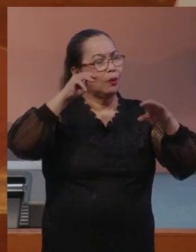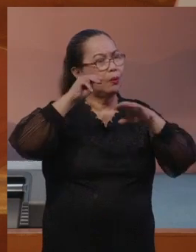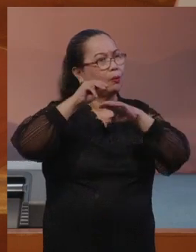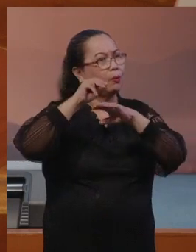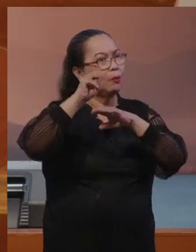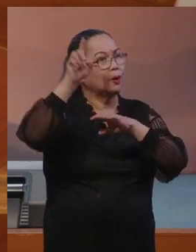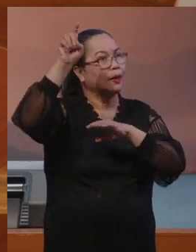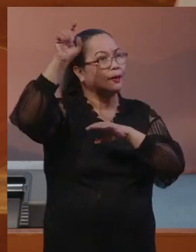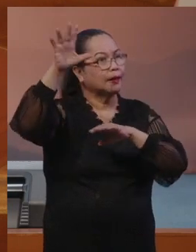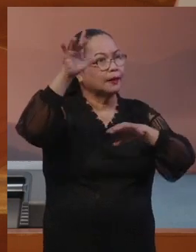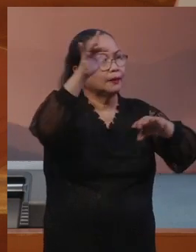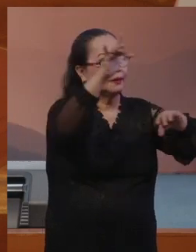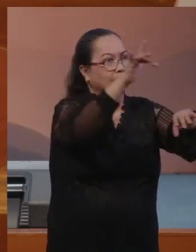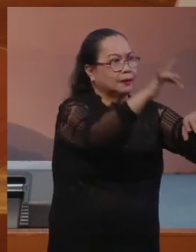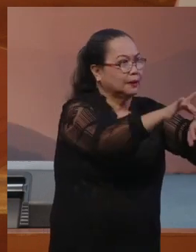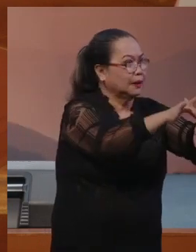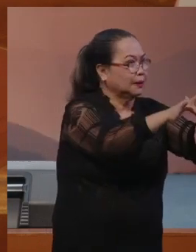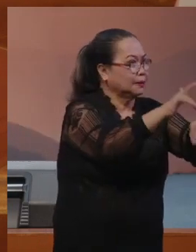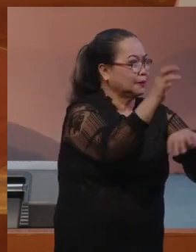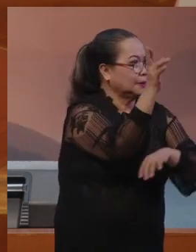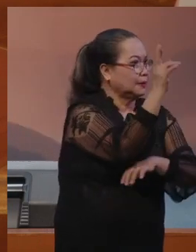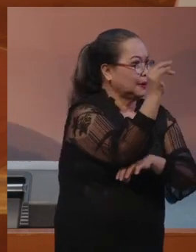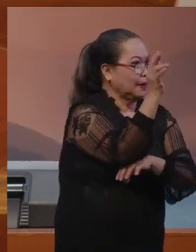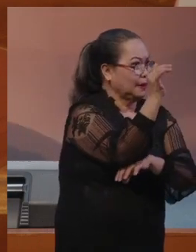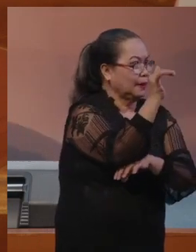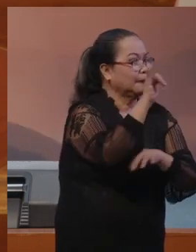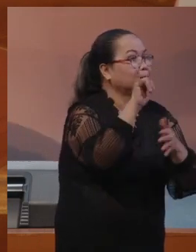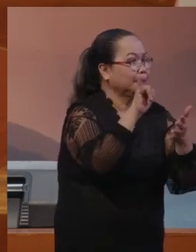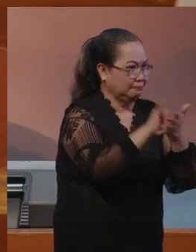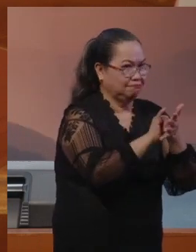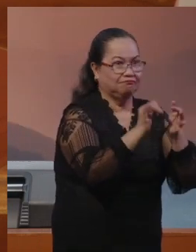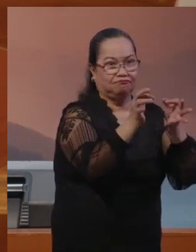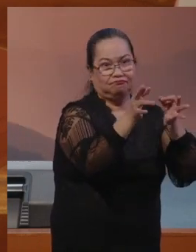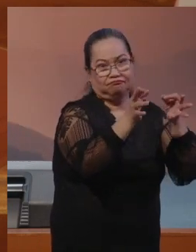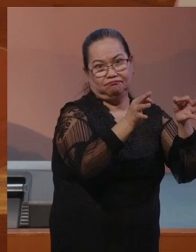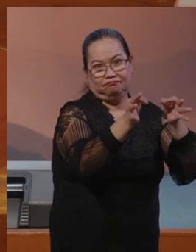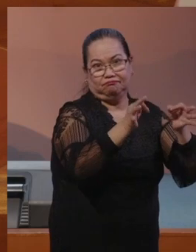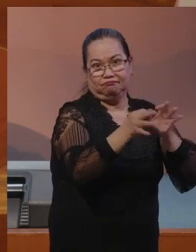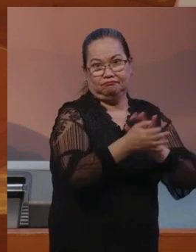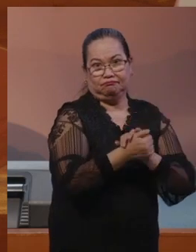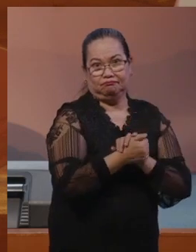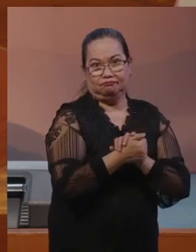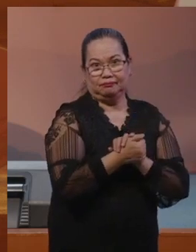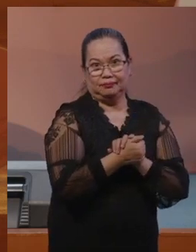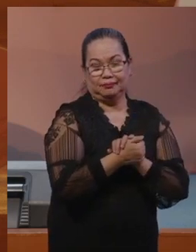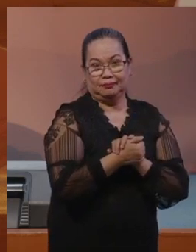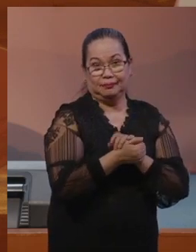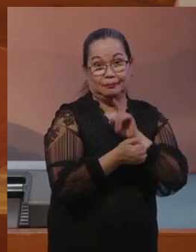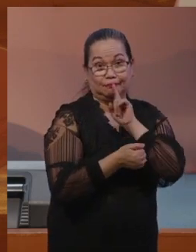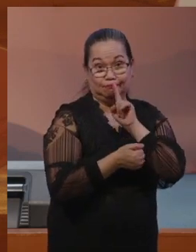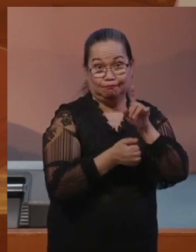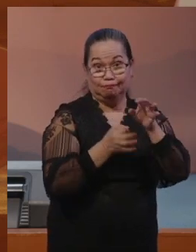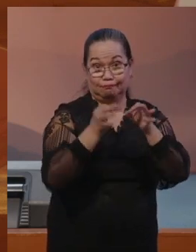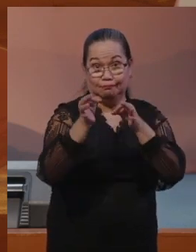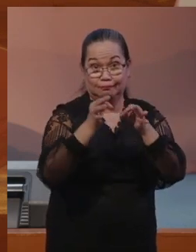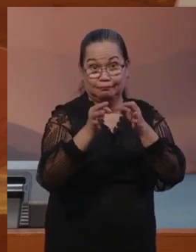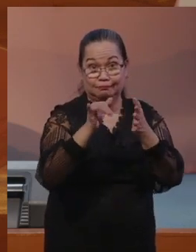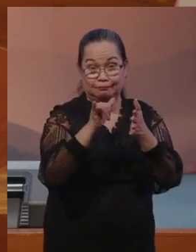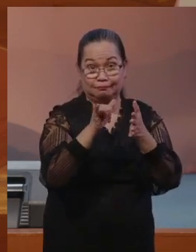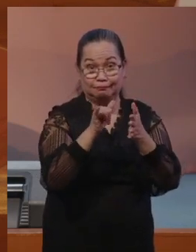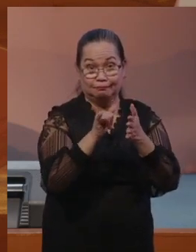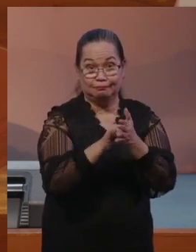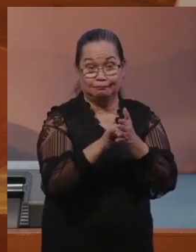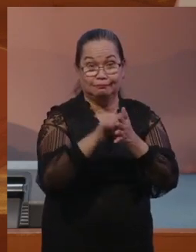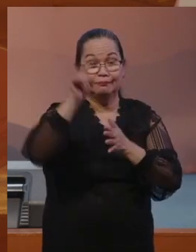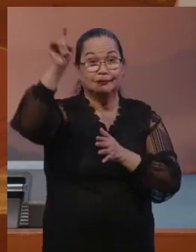Nangusap ang Panginoon sa kanyang puso. Yun lang ang explanation. Yan ang explanation ng